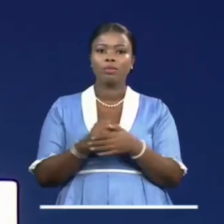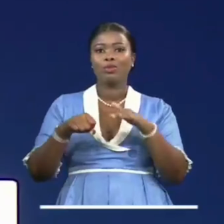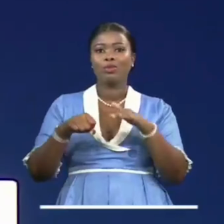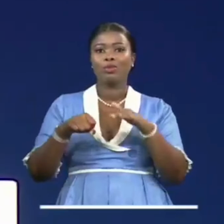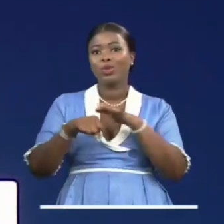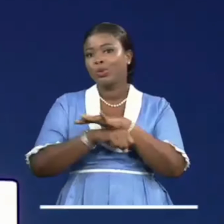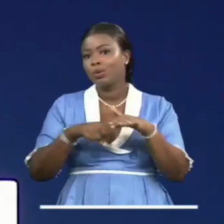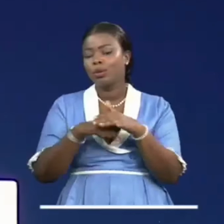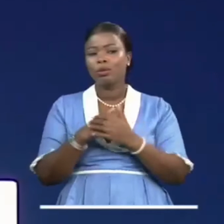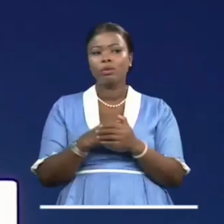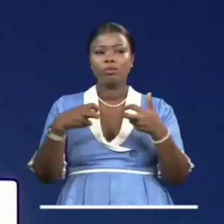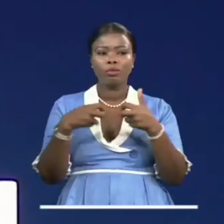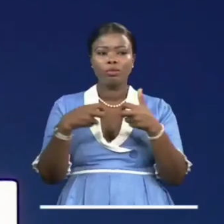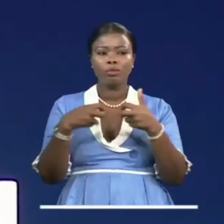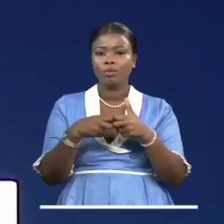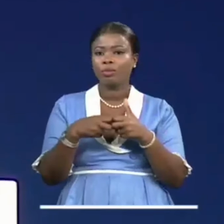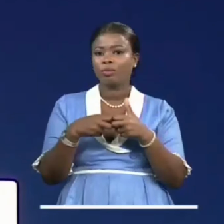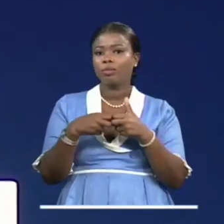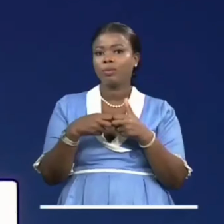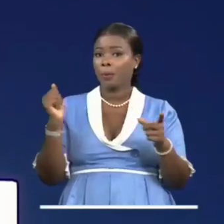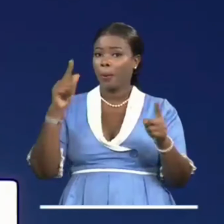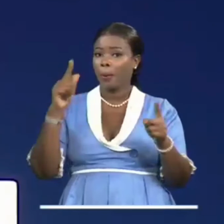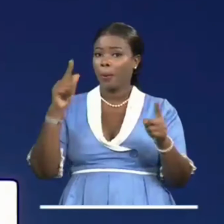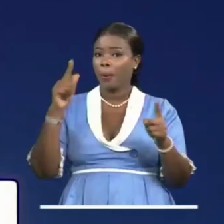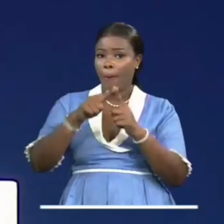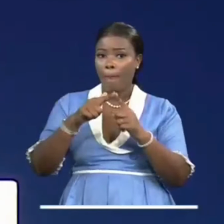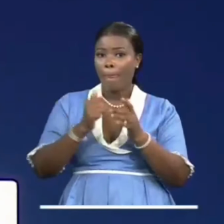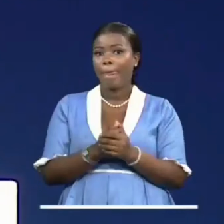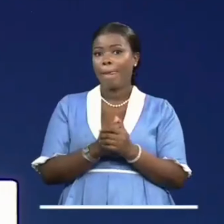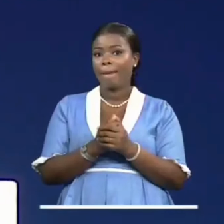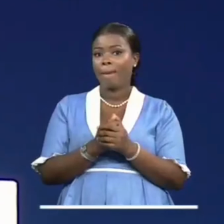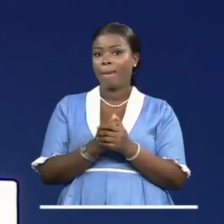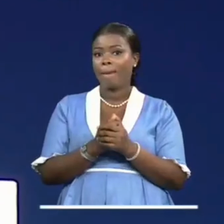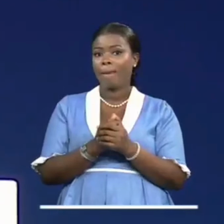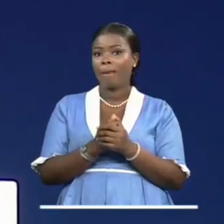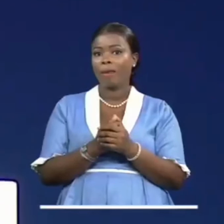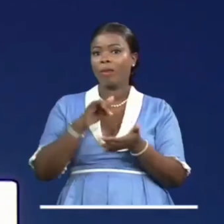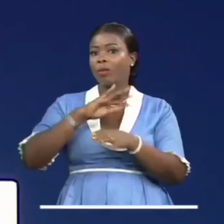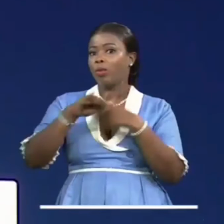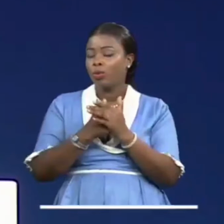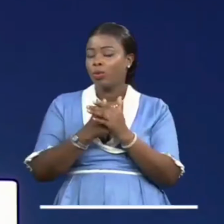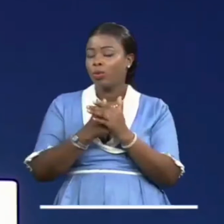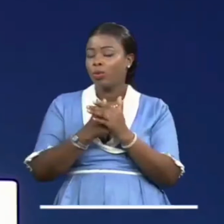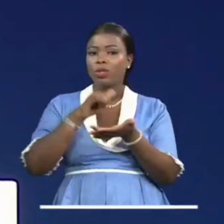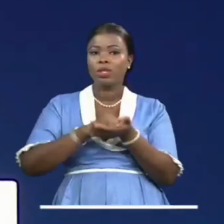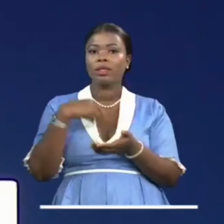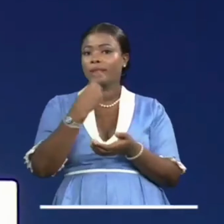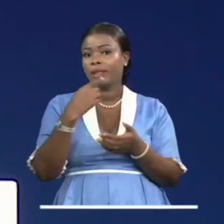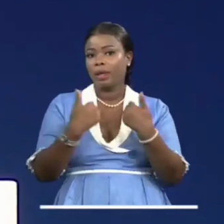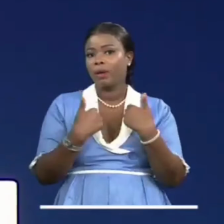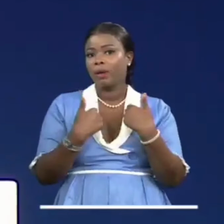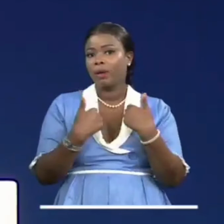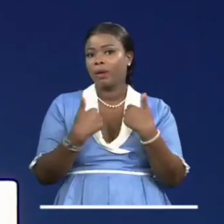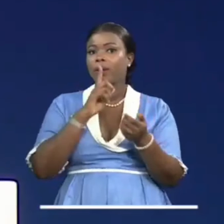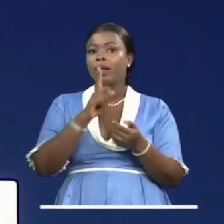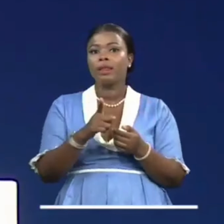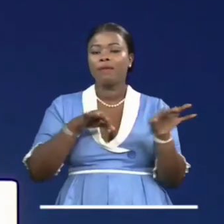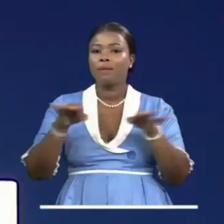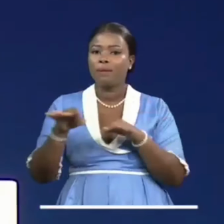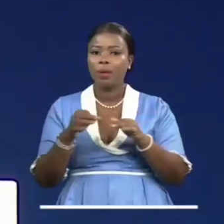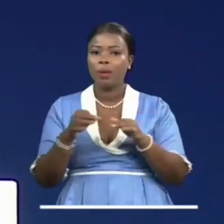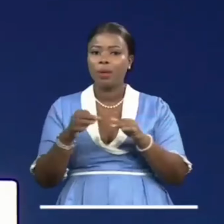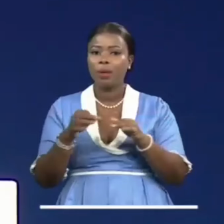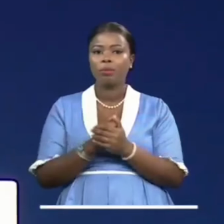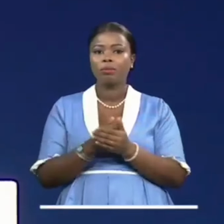courant vraiment à la faveur de tout ce qui a été fait le déficit public sera réduit considérablement je reviendrai là-dessus la balance